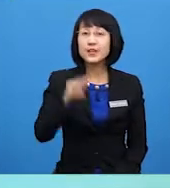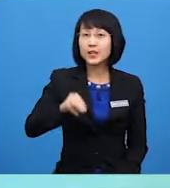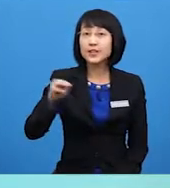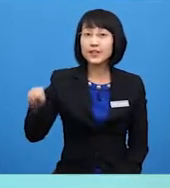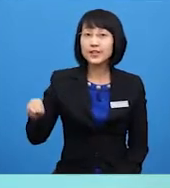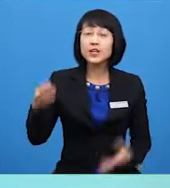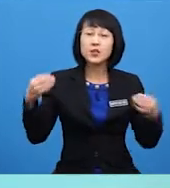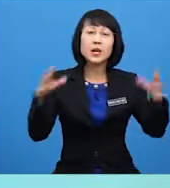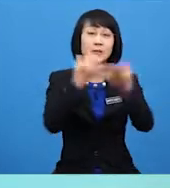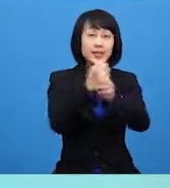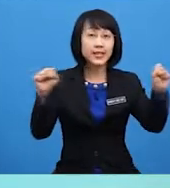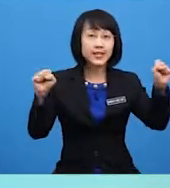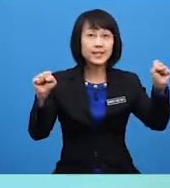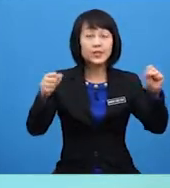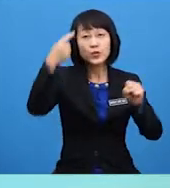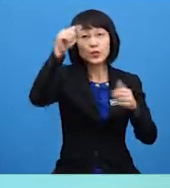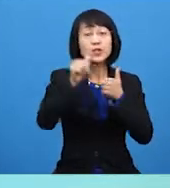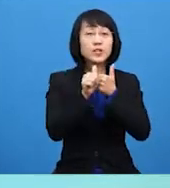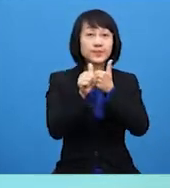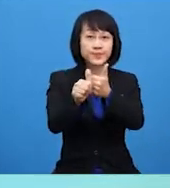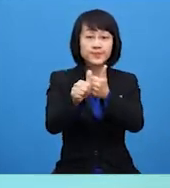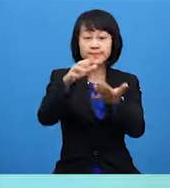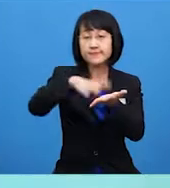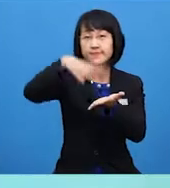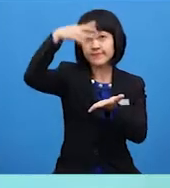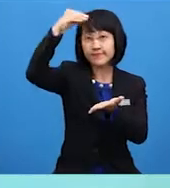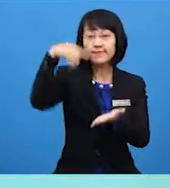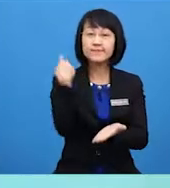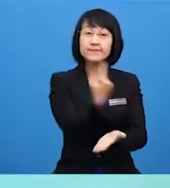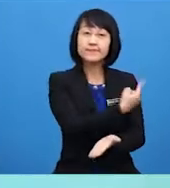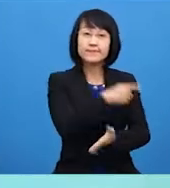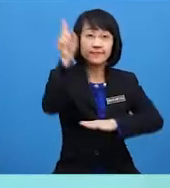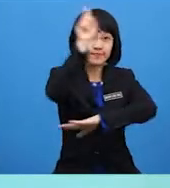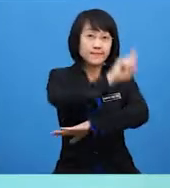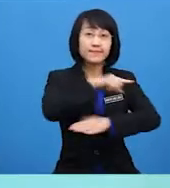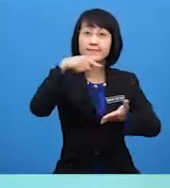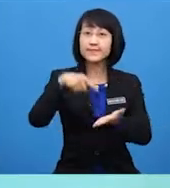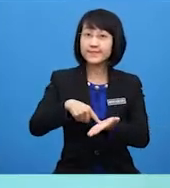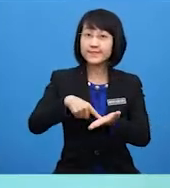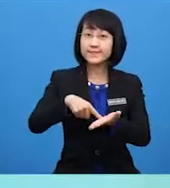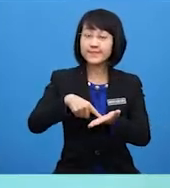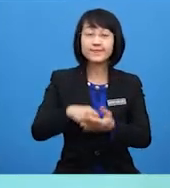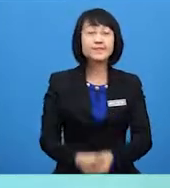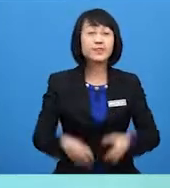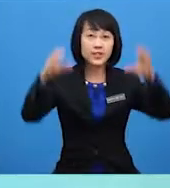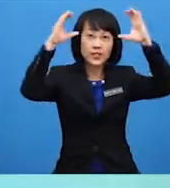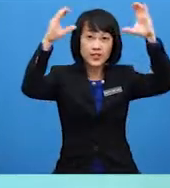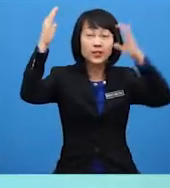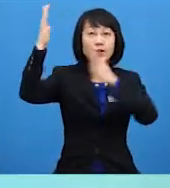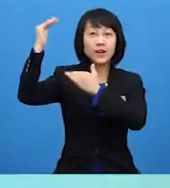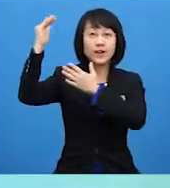Murid-murid sudah bersedia untuk mengikuti pelajaran kita pada hari ini? Cikgu